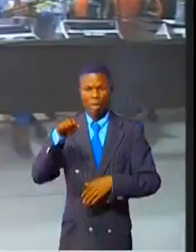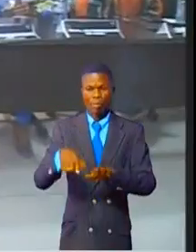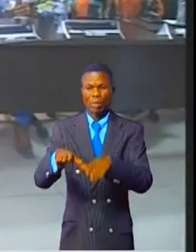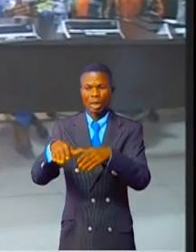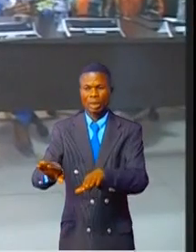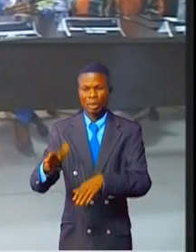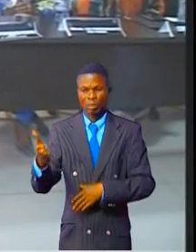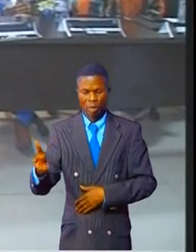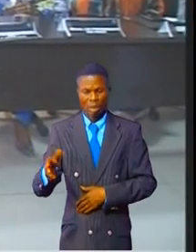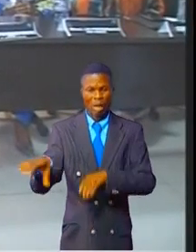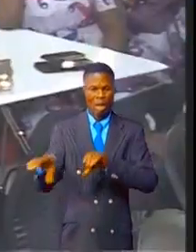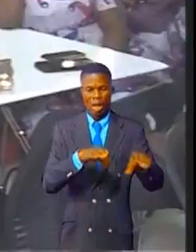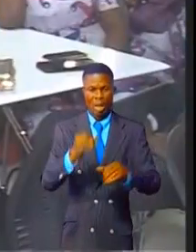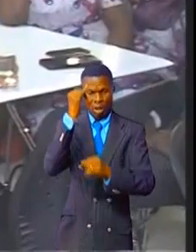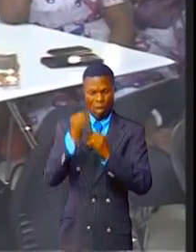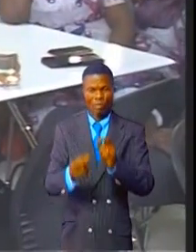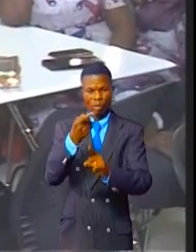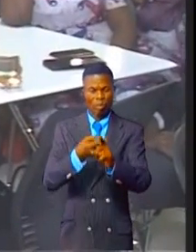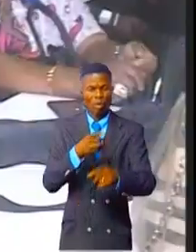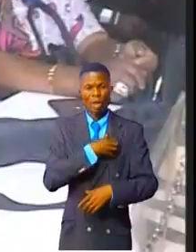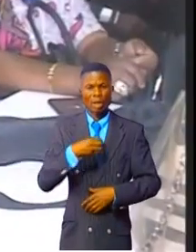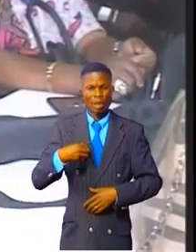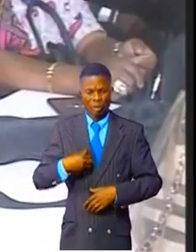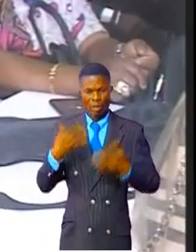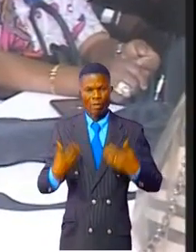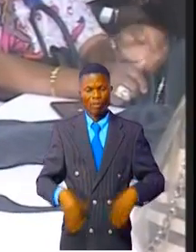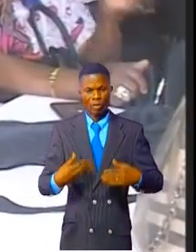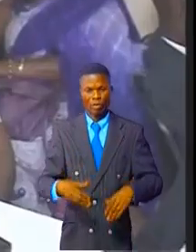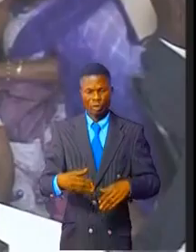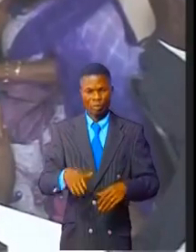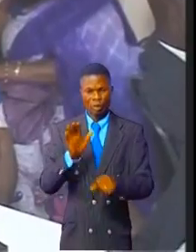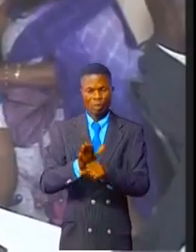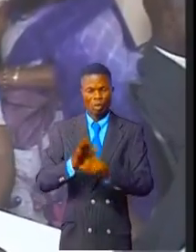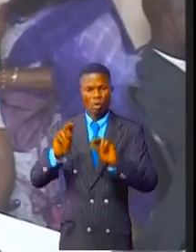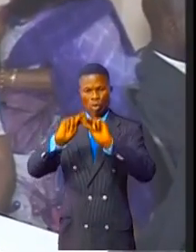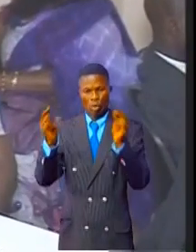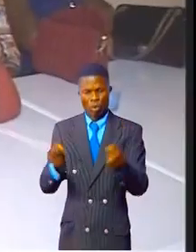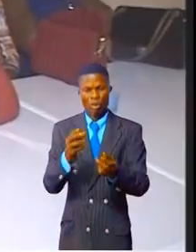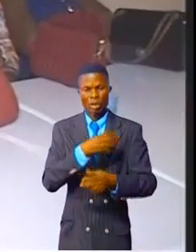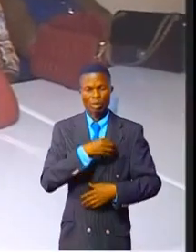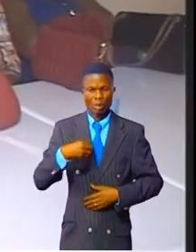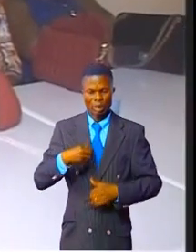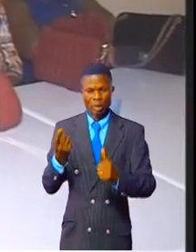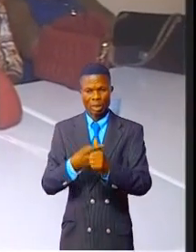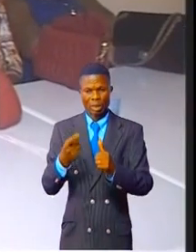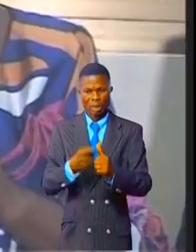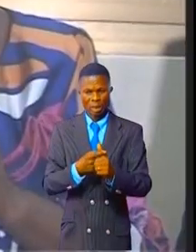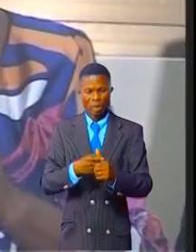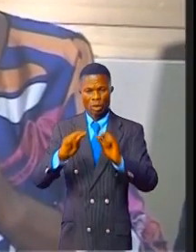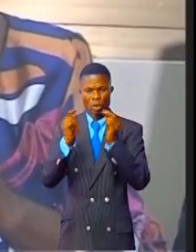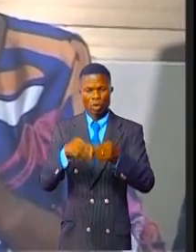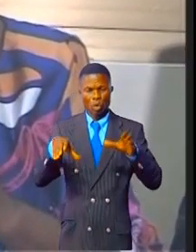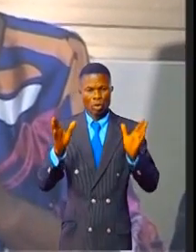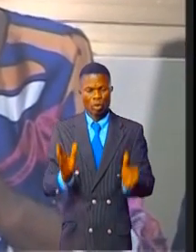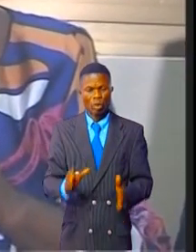la cérémonie de la clôture du mois de la femme a été célébrée par différentes structures de femmes notamment celles de la congolaise